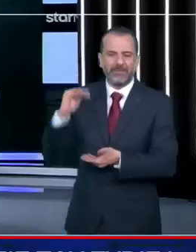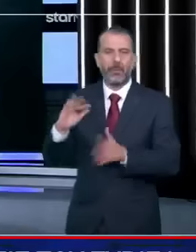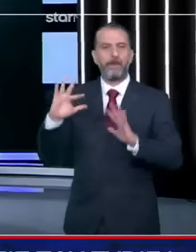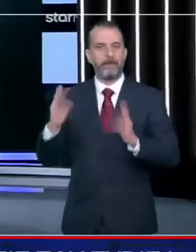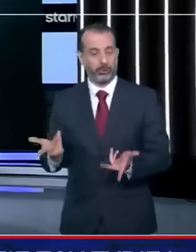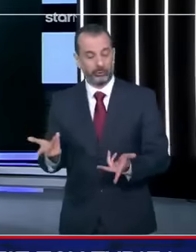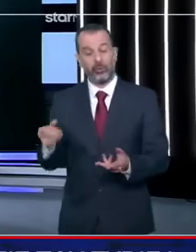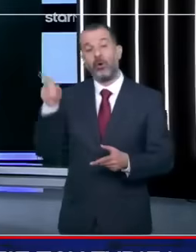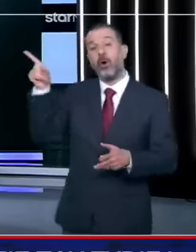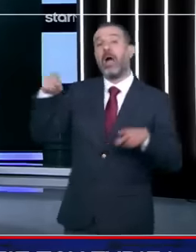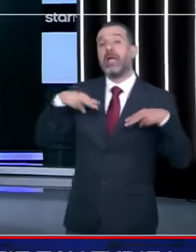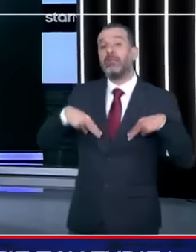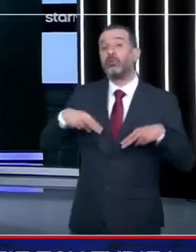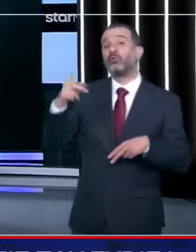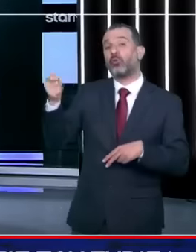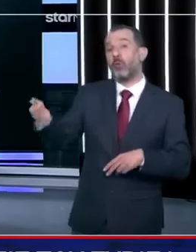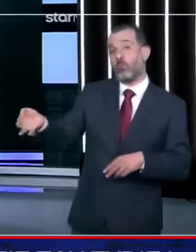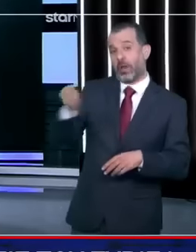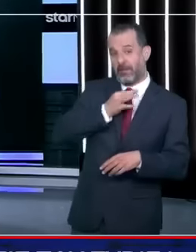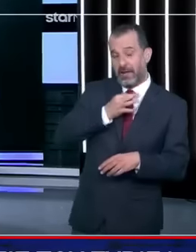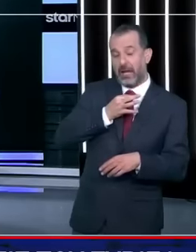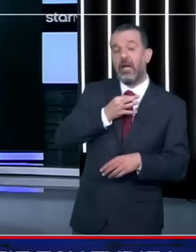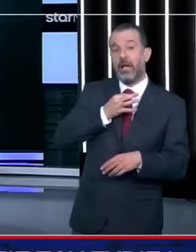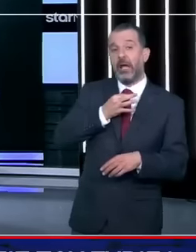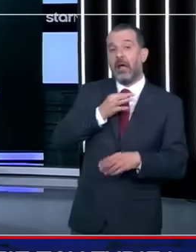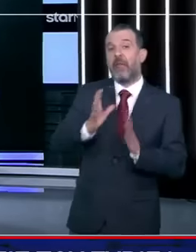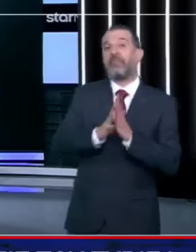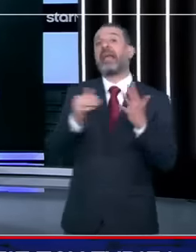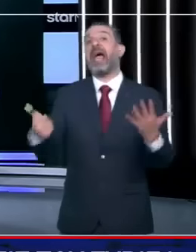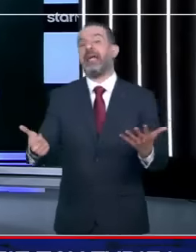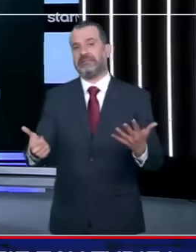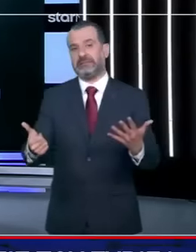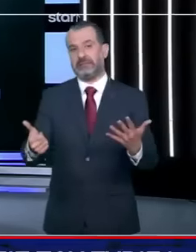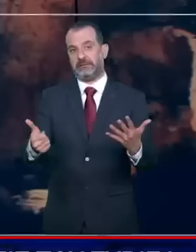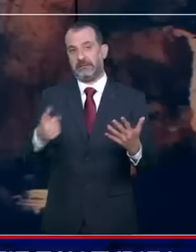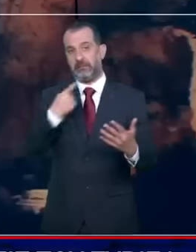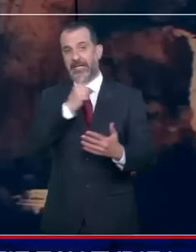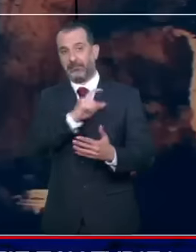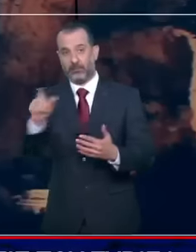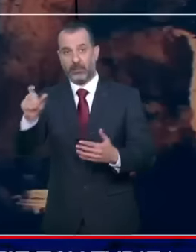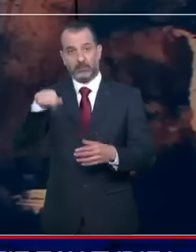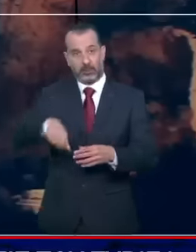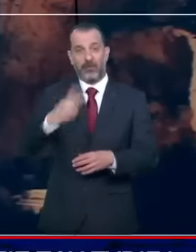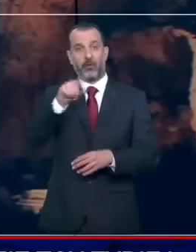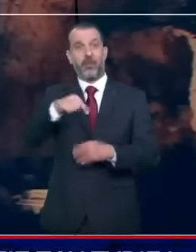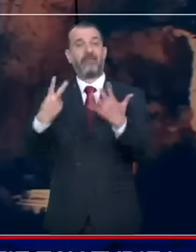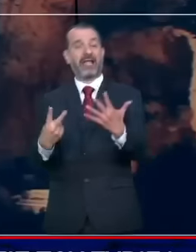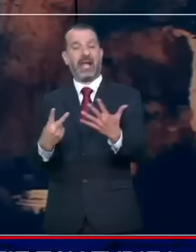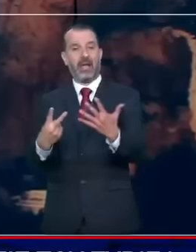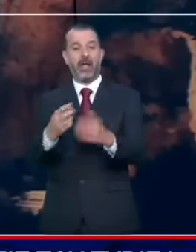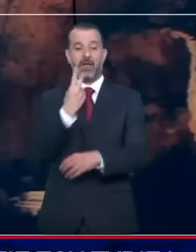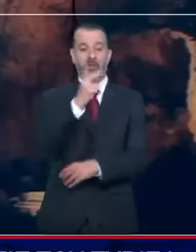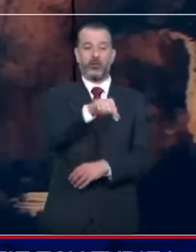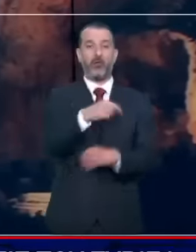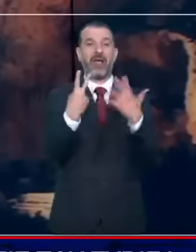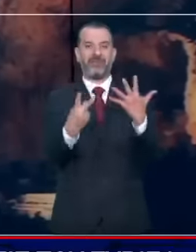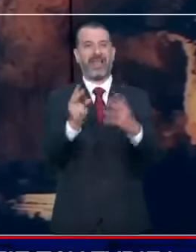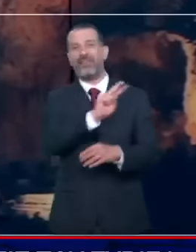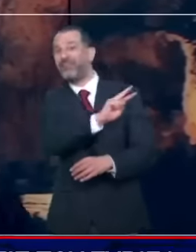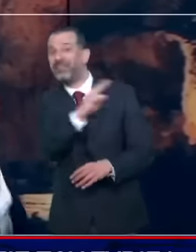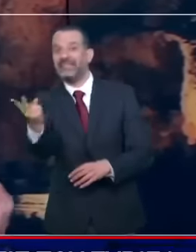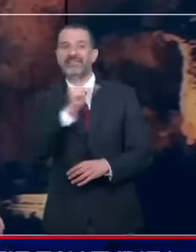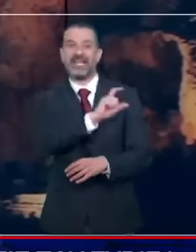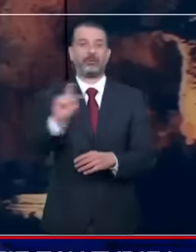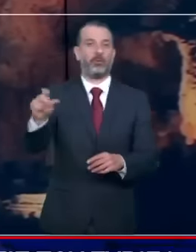Ο Υπουργός Οικονομικών είχε πει 16 πριν έρθει το Γενικό Λογιστήριο του Κράτους, να πει 2,7. Λοιπόν, 2,7 δισεκατομμύρια